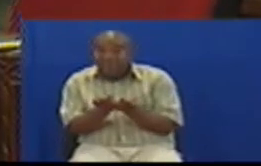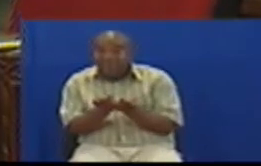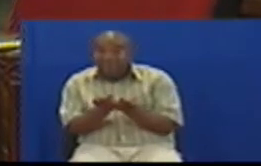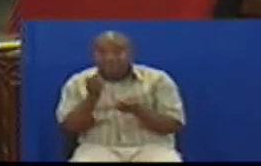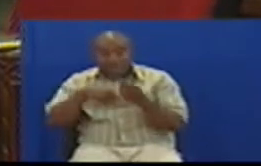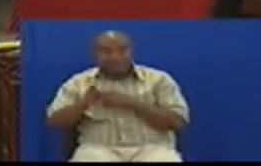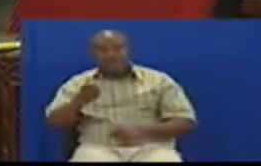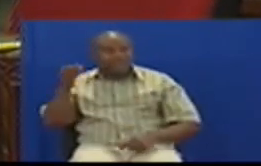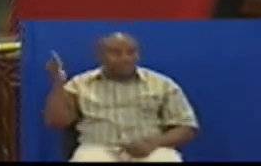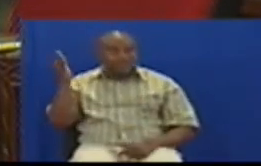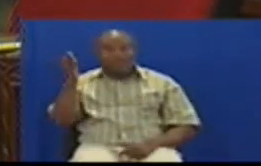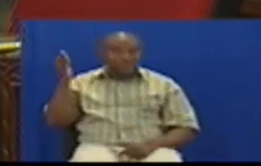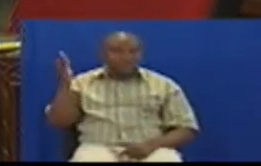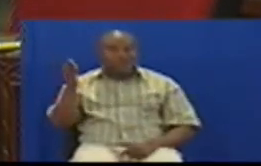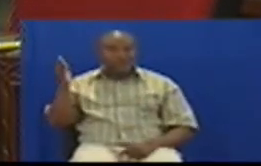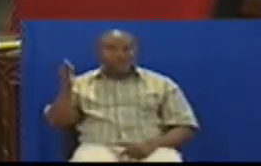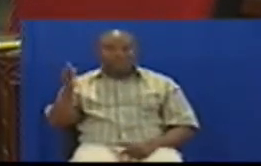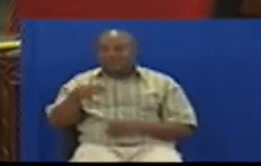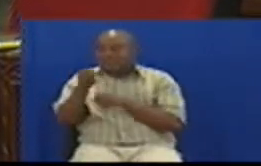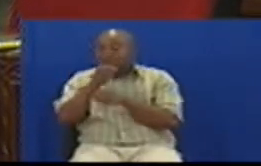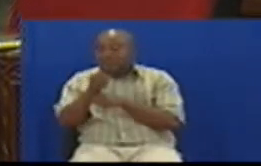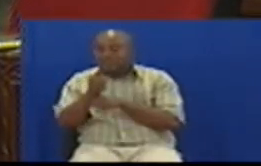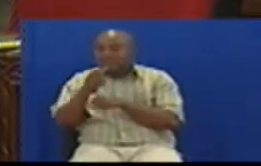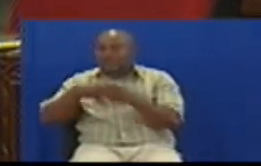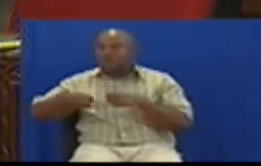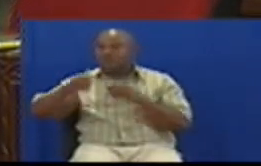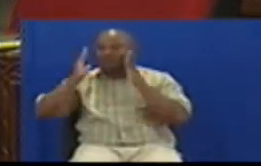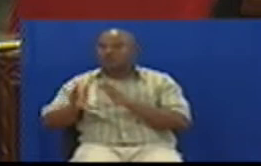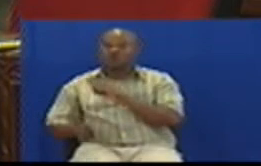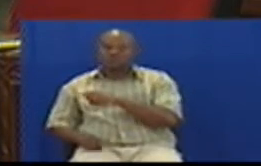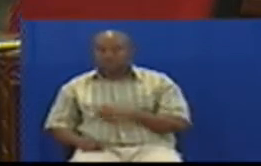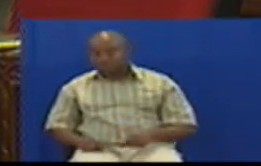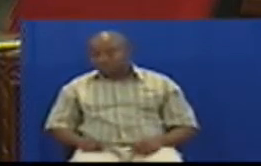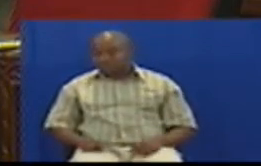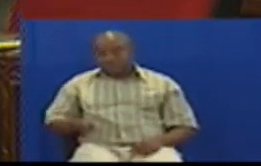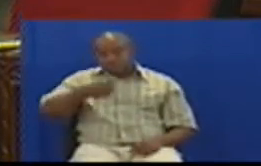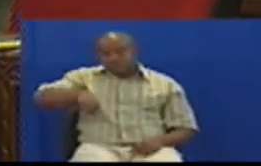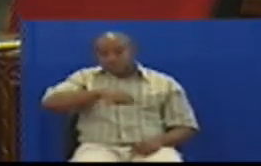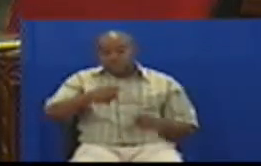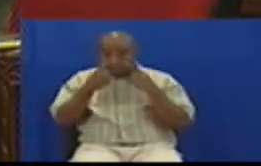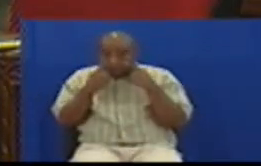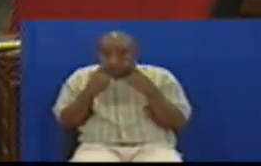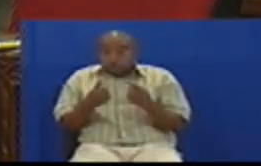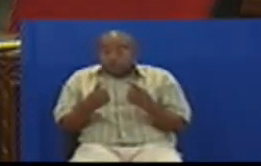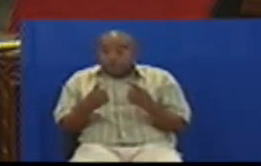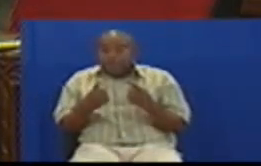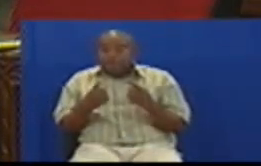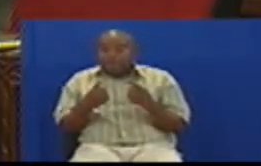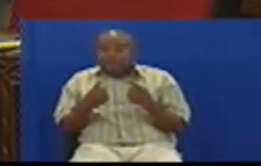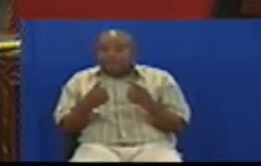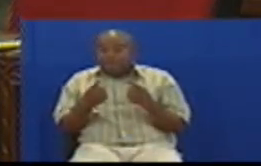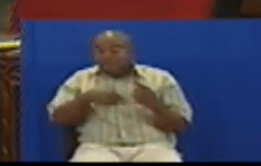hotuba ya bajeti, hotuba ya waziri mkuu, tunaona wamezungumzia na wametoa